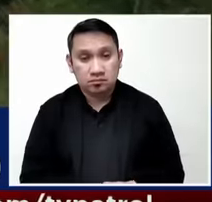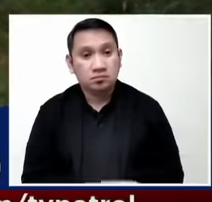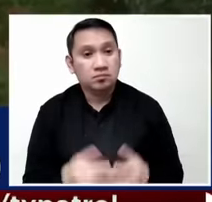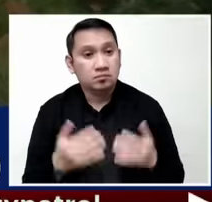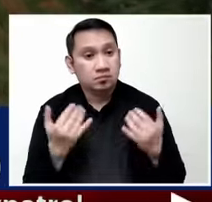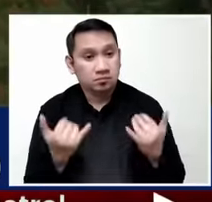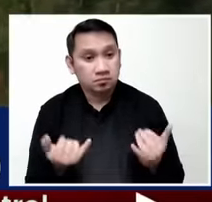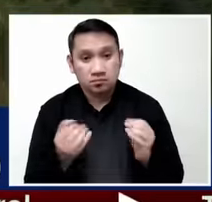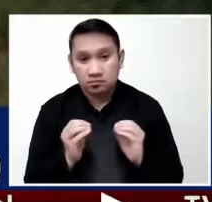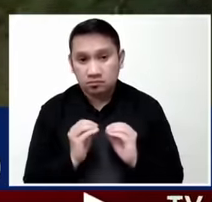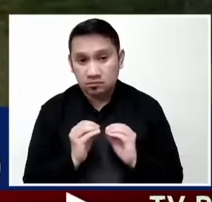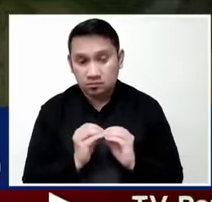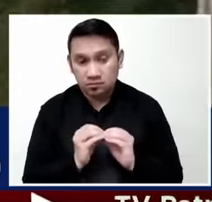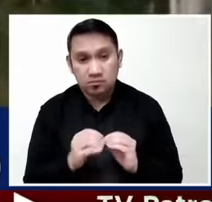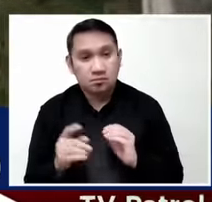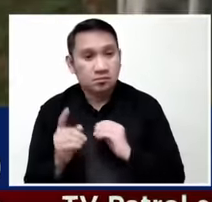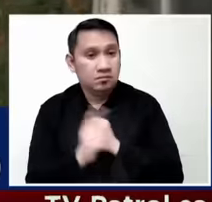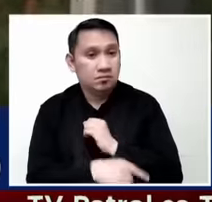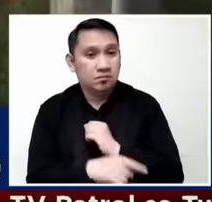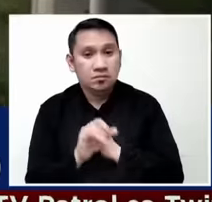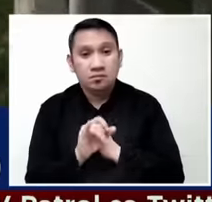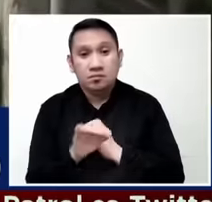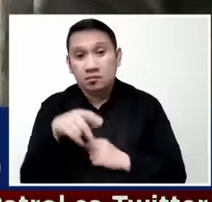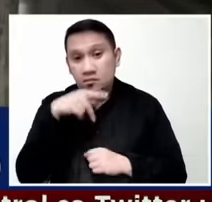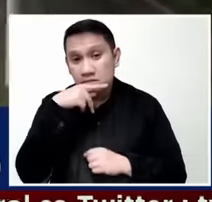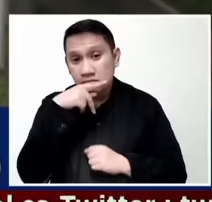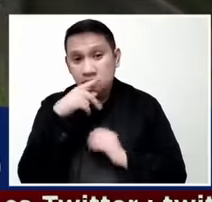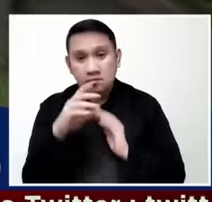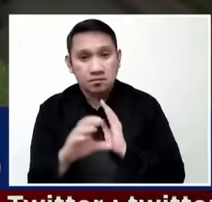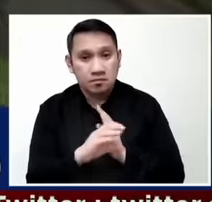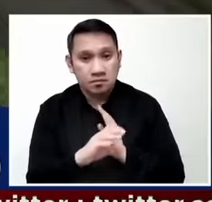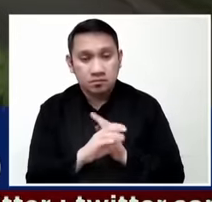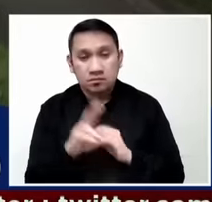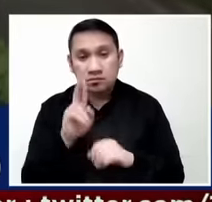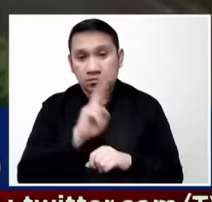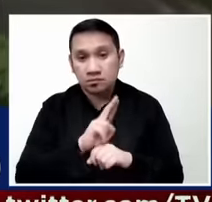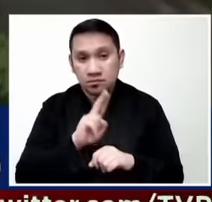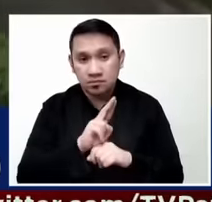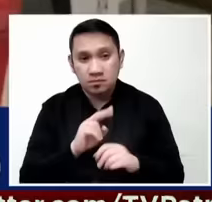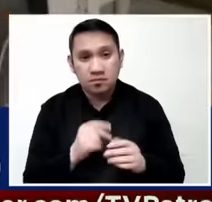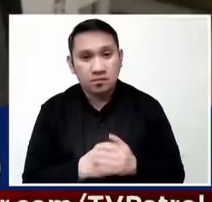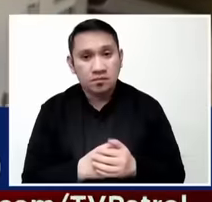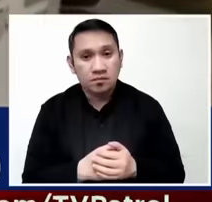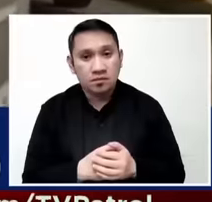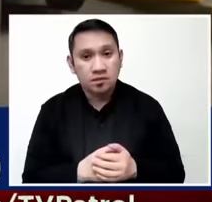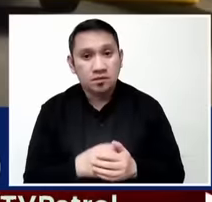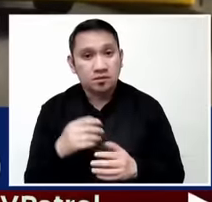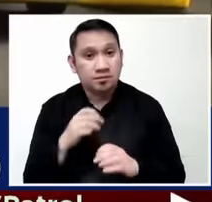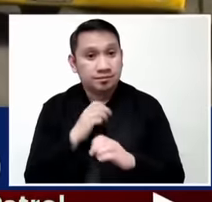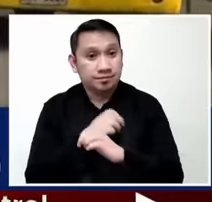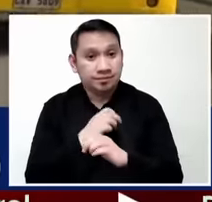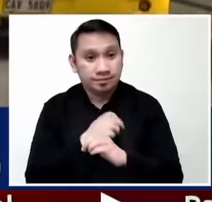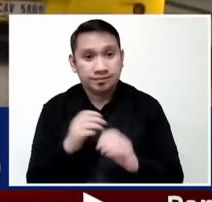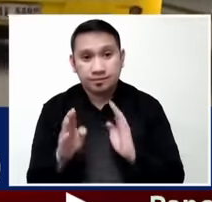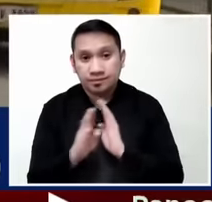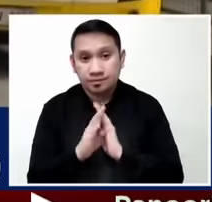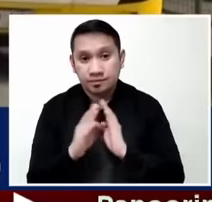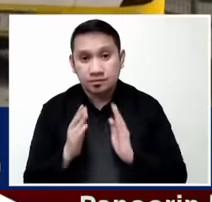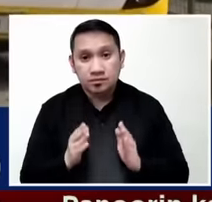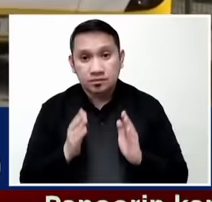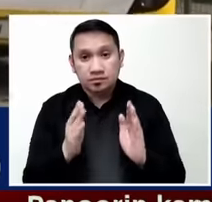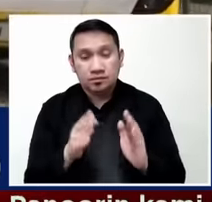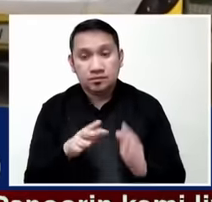mas mataas na multa sa mga pribadong sasakyang gumagamit ng EDSA bus lane. Ang bus lanes kasi na ito